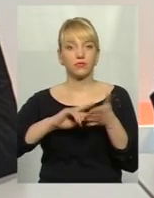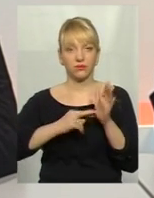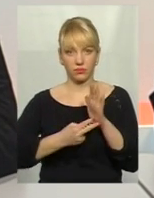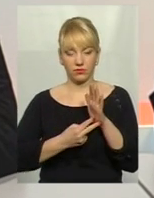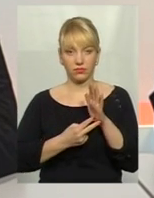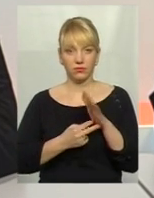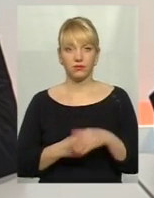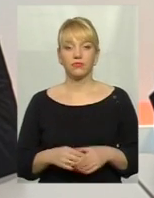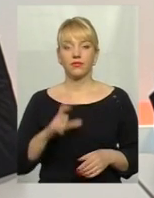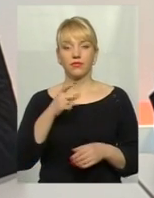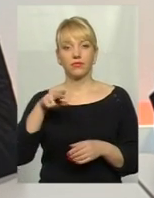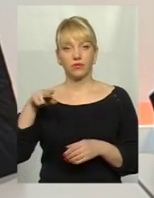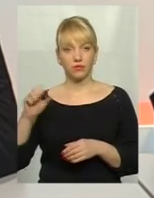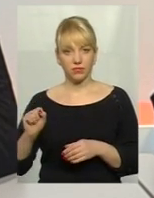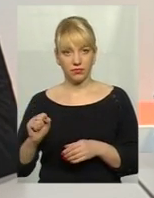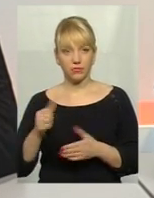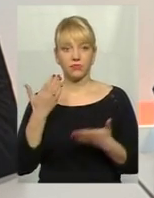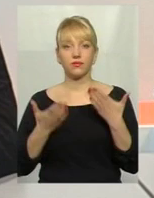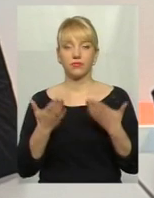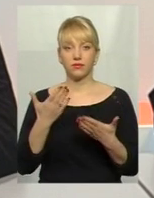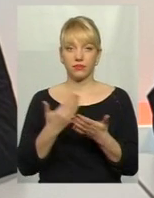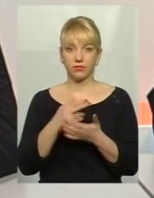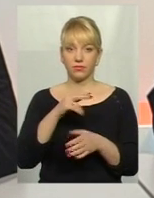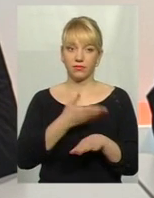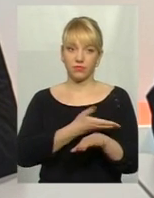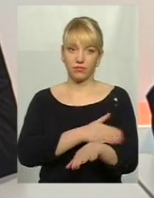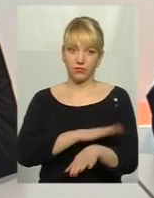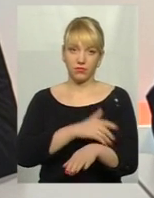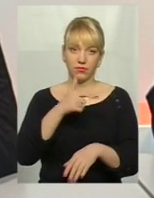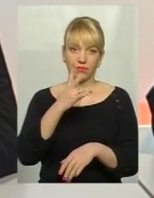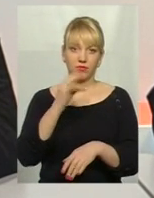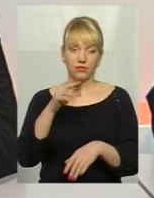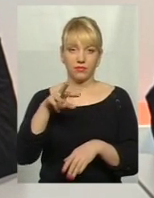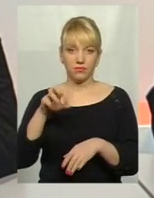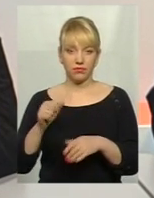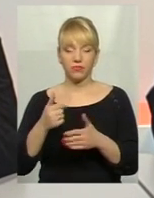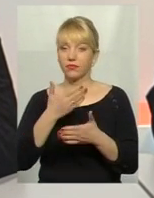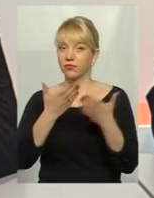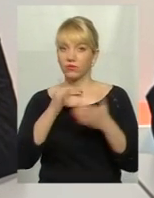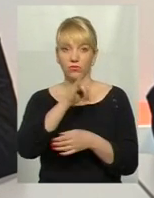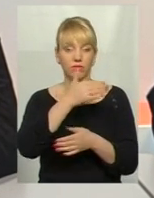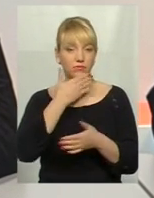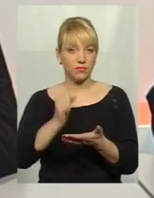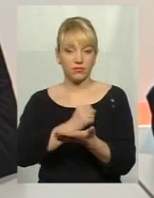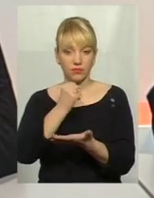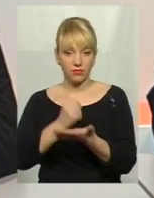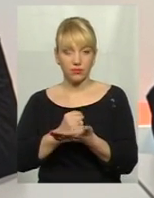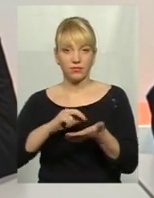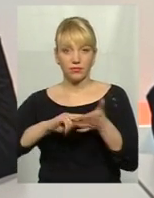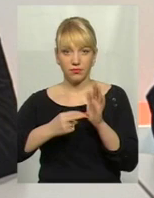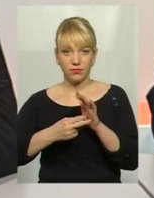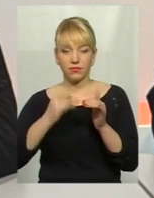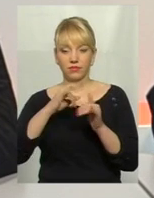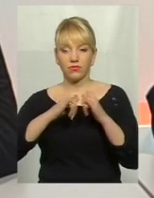річ. В Європі, якщо, допустимо, в Польщі, да, гміни, якщо гміна не має затвердженої стратегії розвитку хоча б на 5